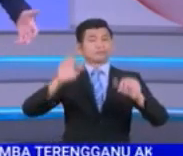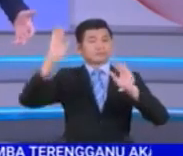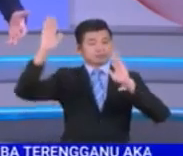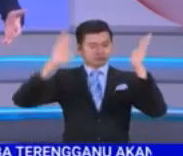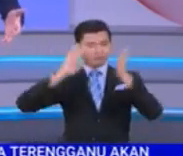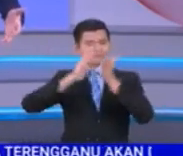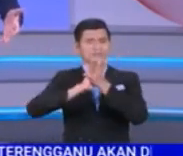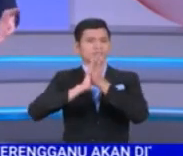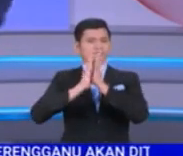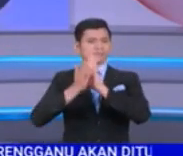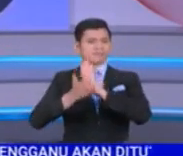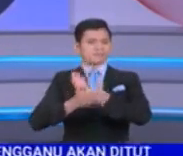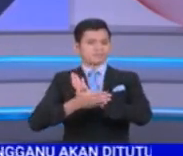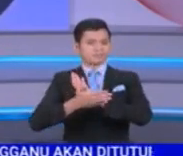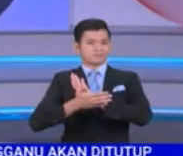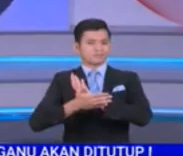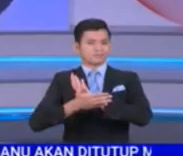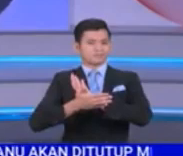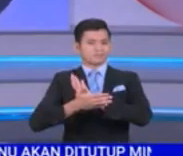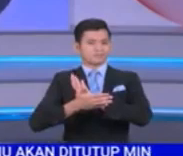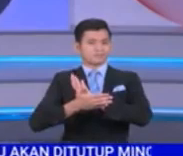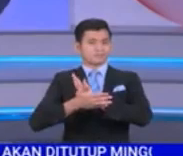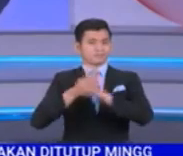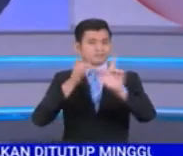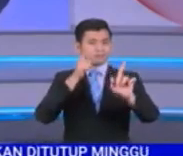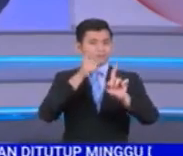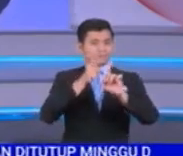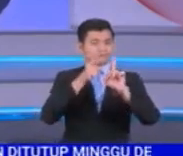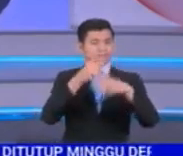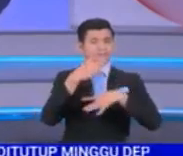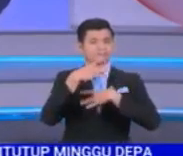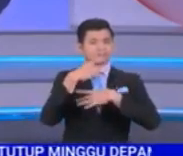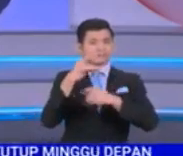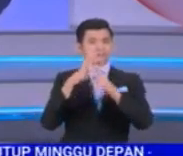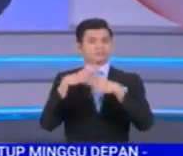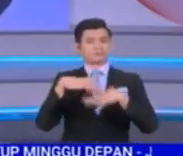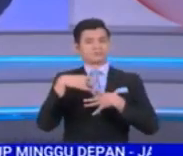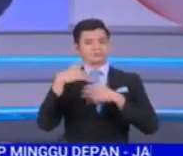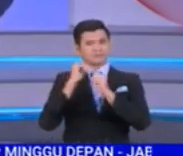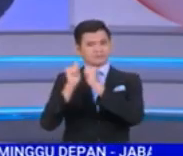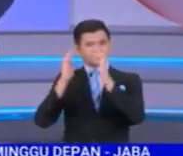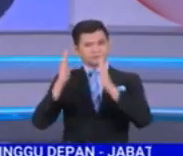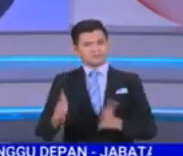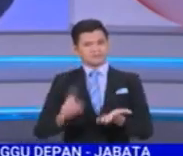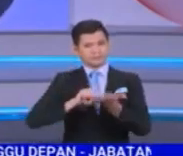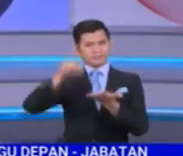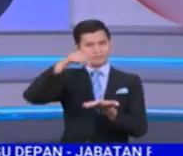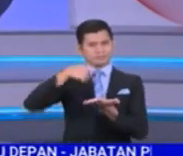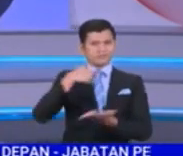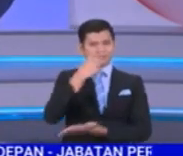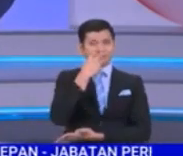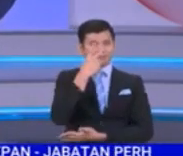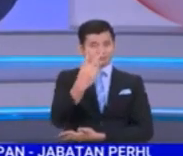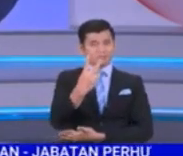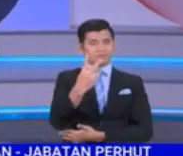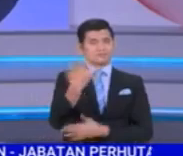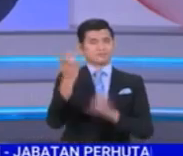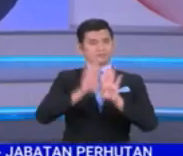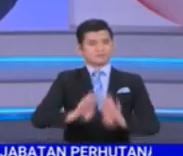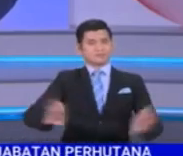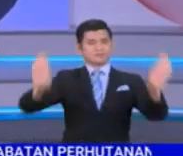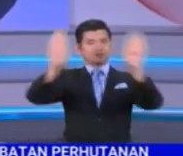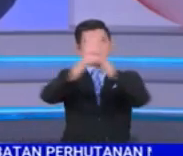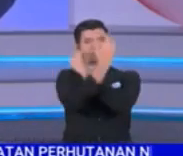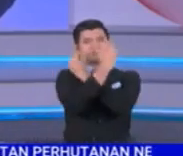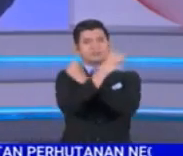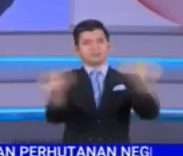antara menjadi antara tumpuan peminat sukan pada minggu ini. Kita ikuti sorotan mingguan yang